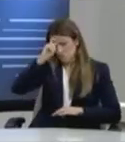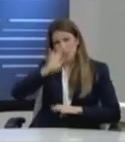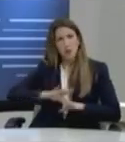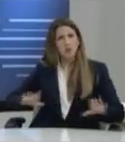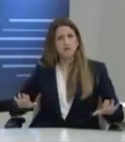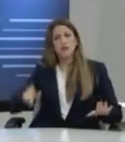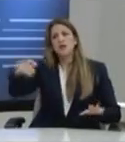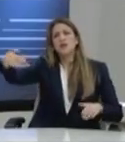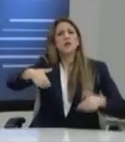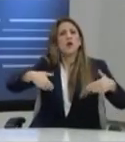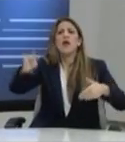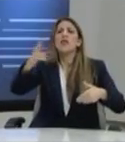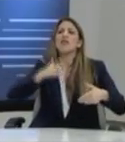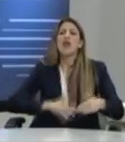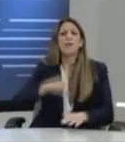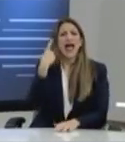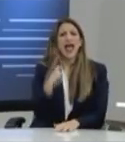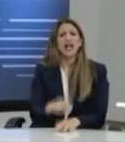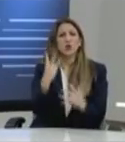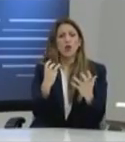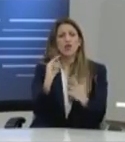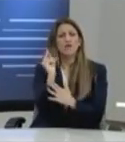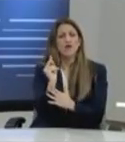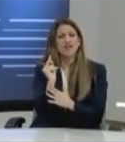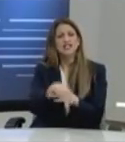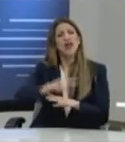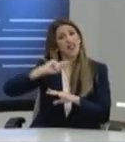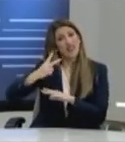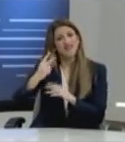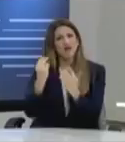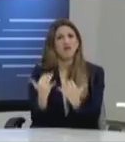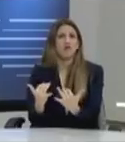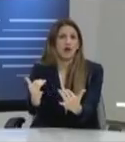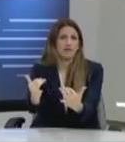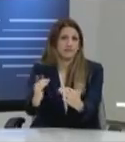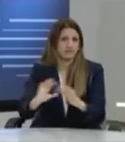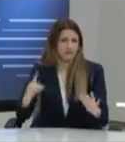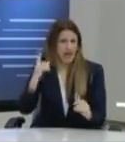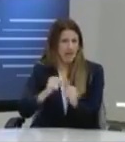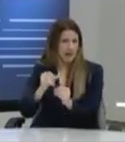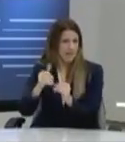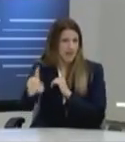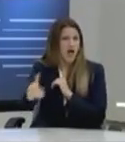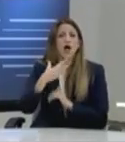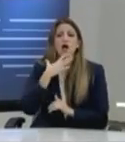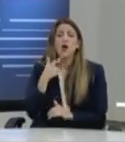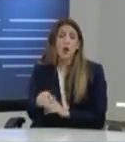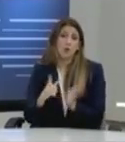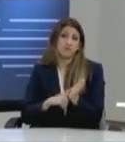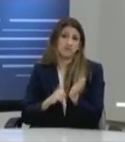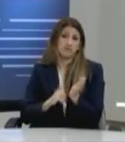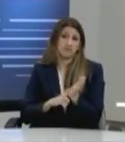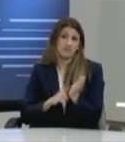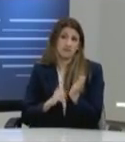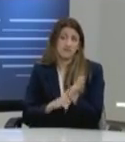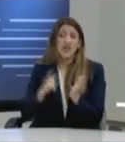λέει ότι εμείς θέλουμε 180 βουλευτές στη δεύτερη Βουλή. Γιατί θεωρούμε ότι το περιεχόμενο της αναθεώρησης είναι πιο σημαντικό από